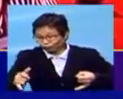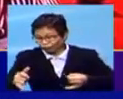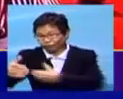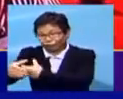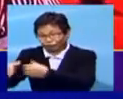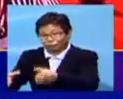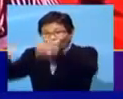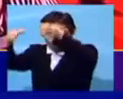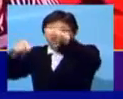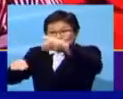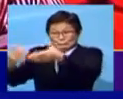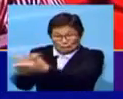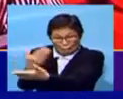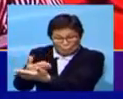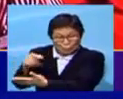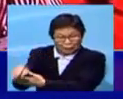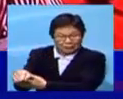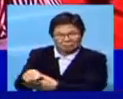nampaknya